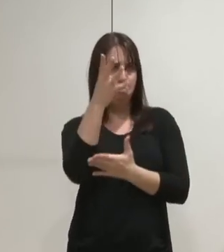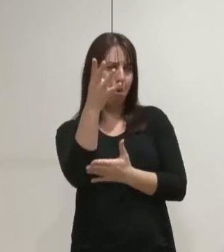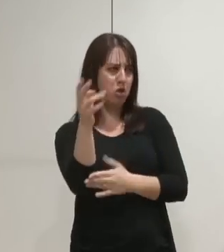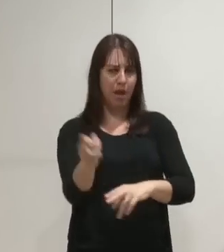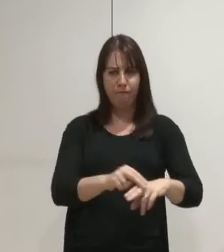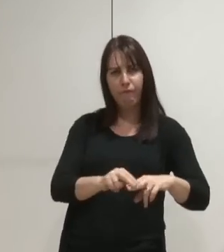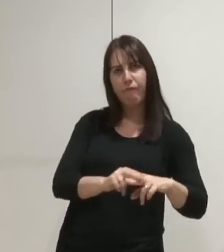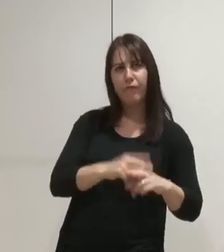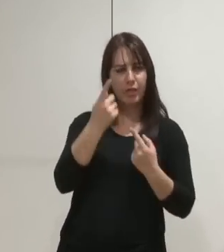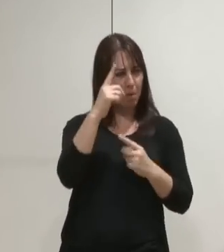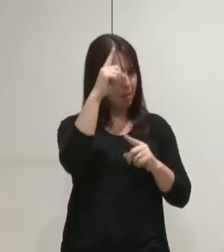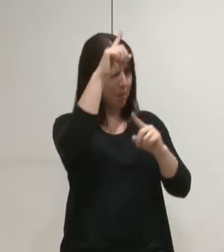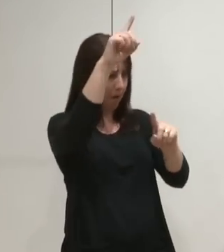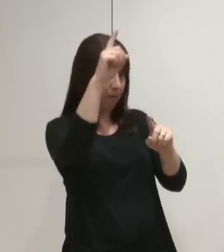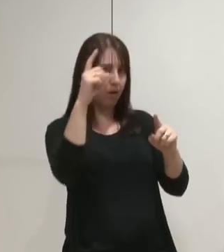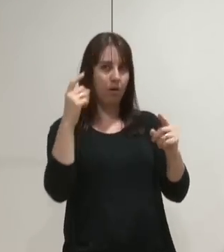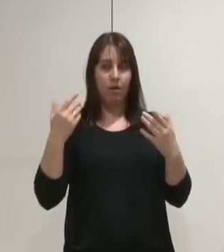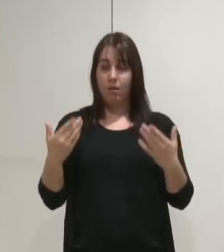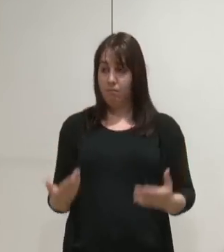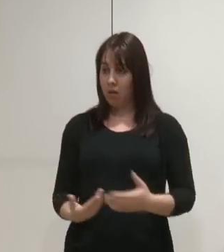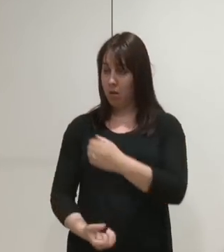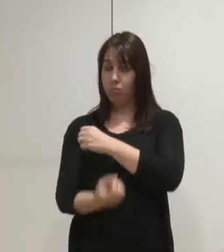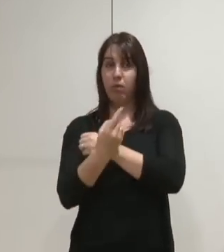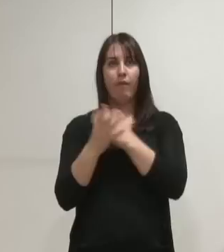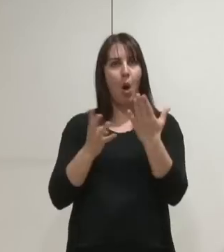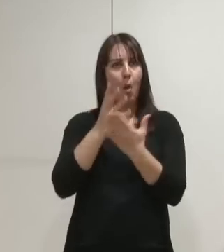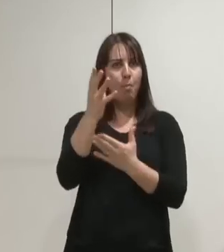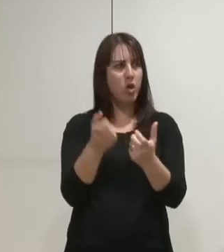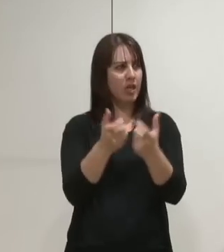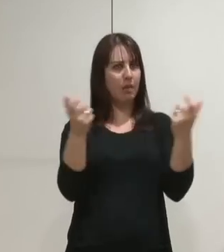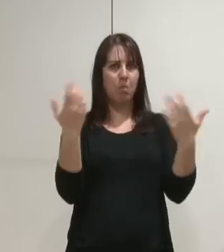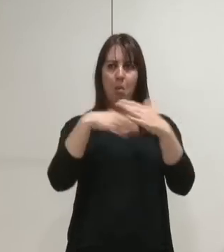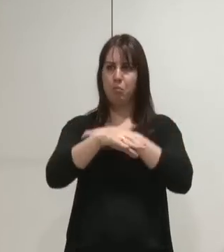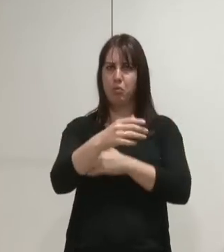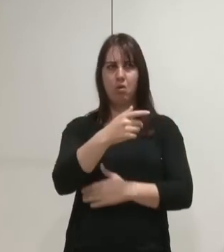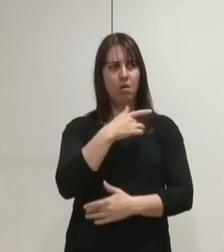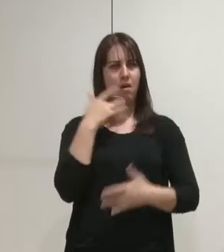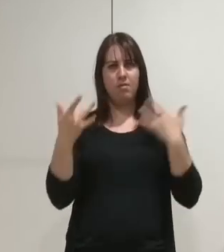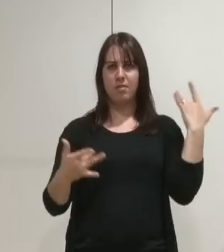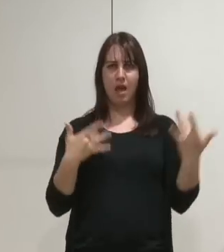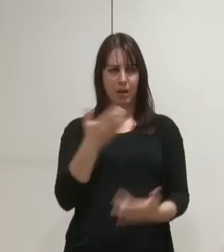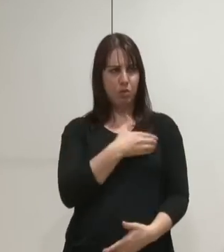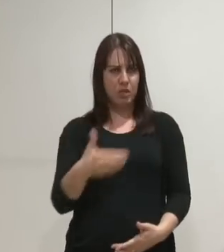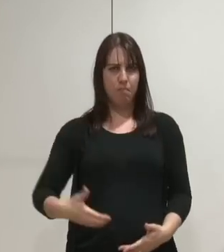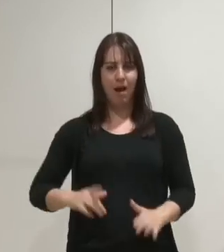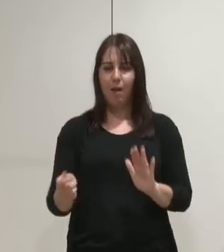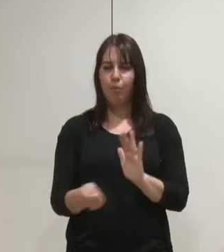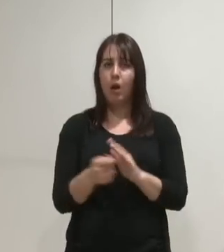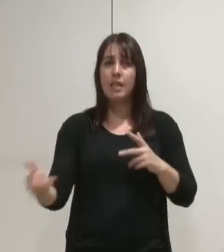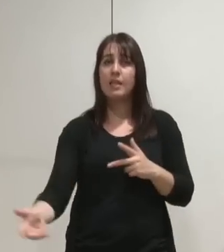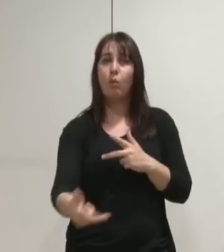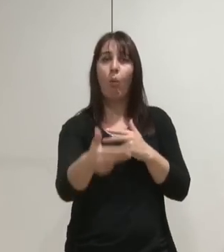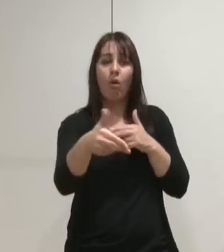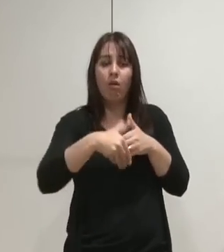dès lors il y aurait un projet d'établissement pour le théâtre municipal pour la saison avenir